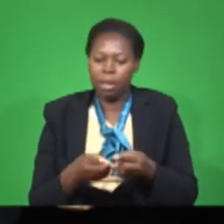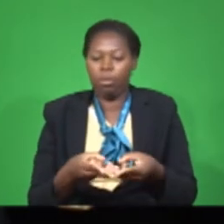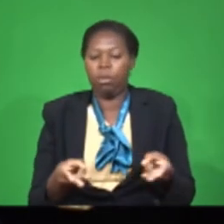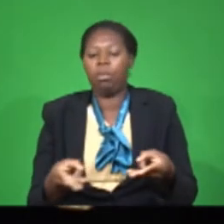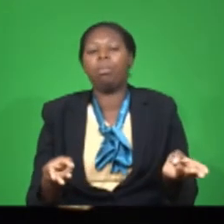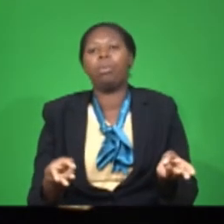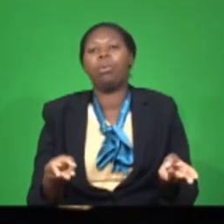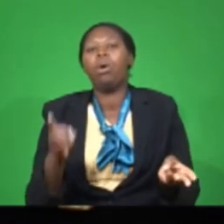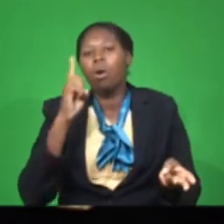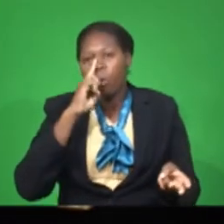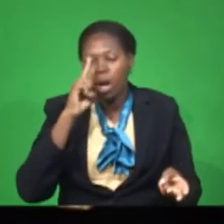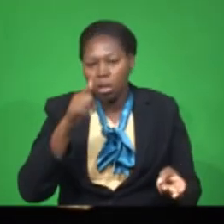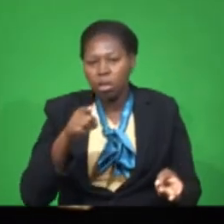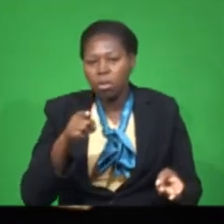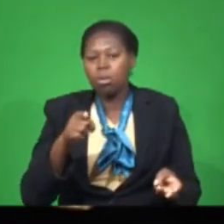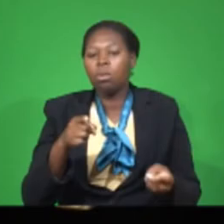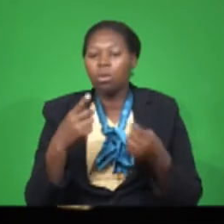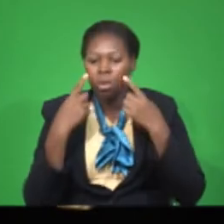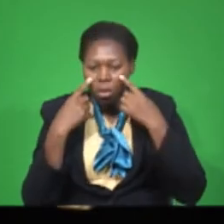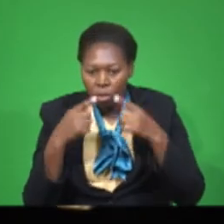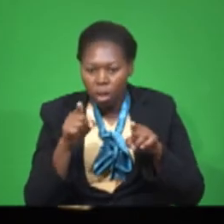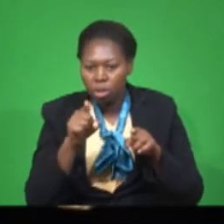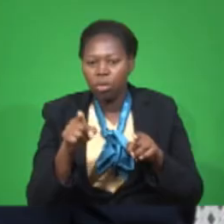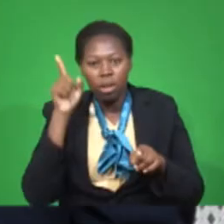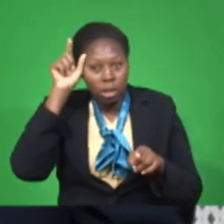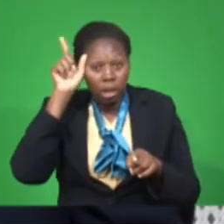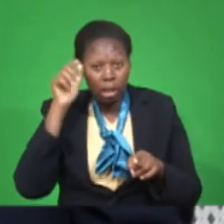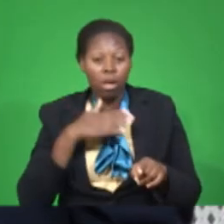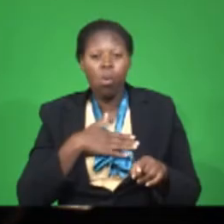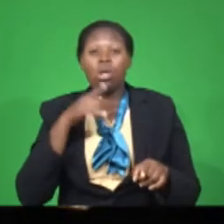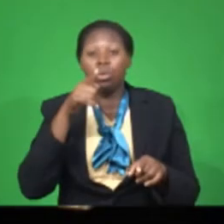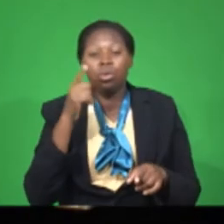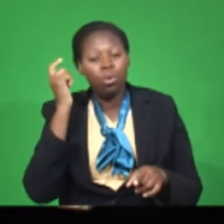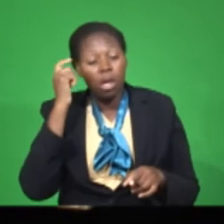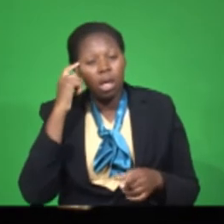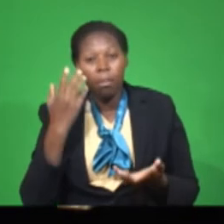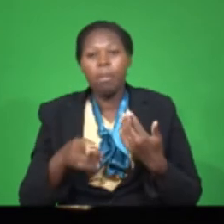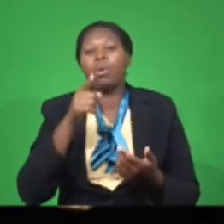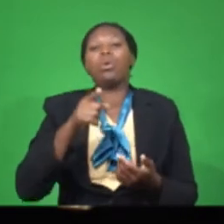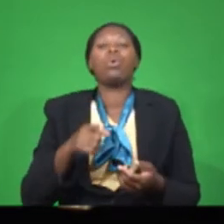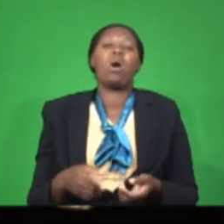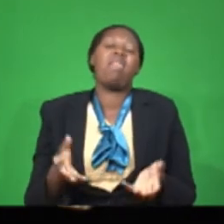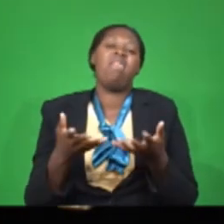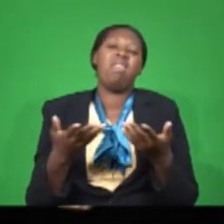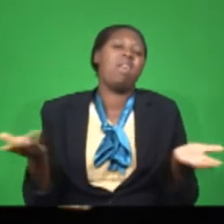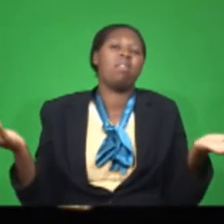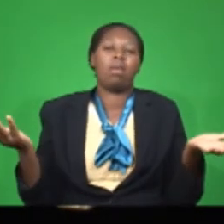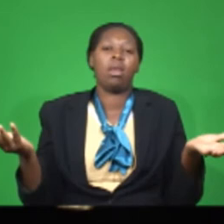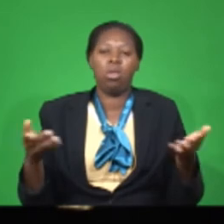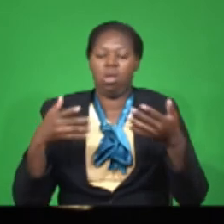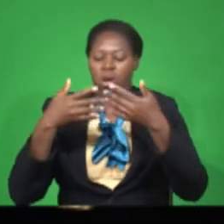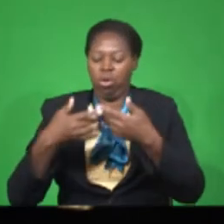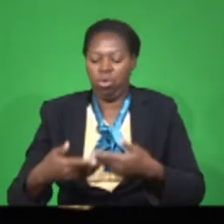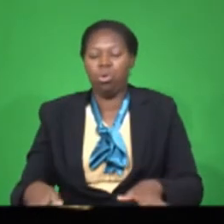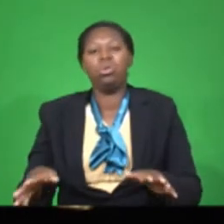ka waisaiswa mubhini ba waitire kuti kwagwendo kunorasirwa kure asi mwari manje ari kuti chero uchiputa